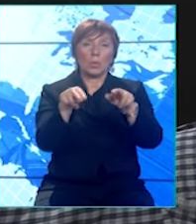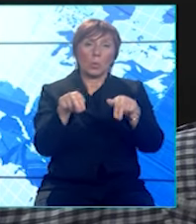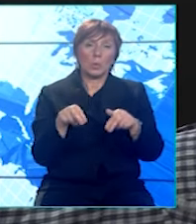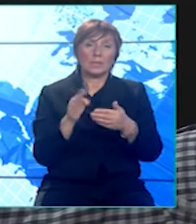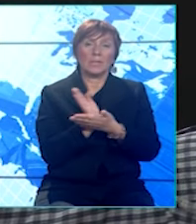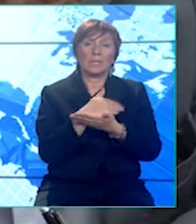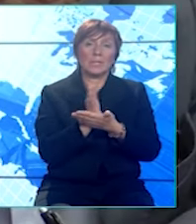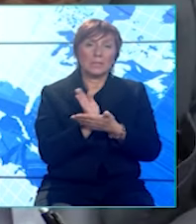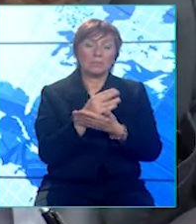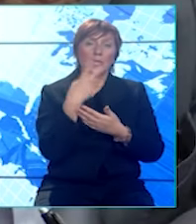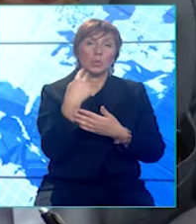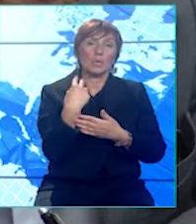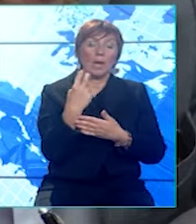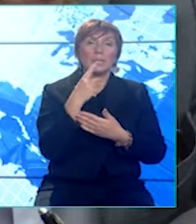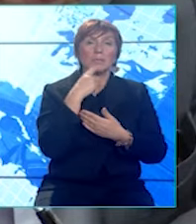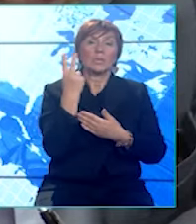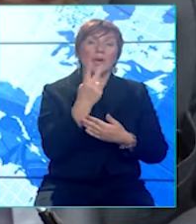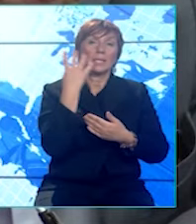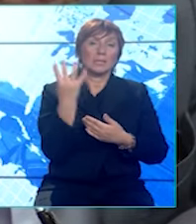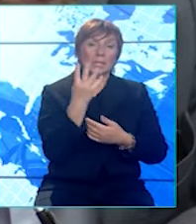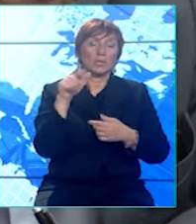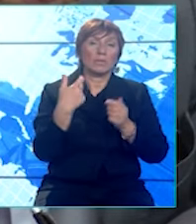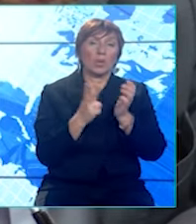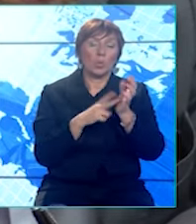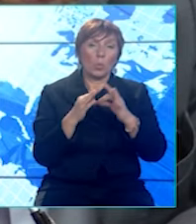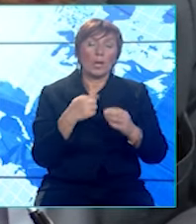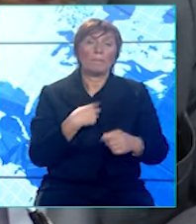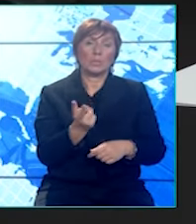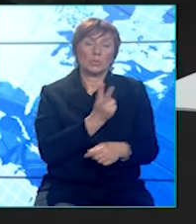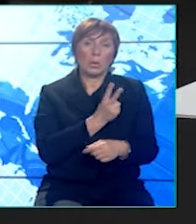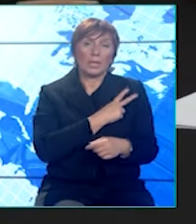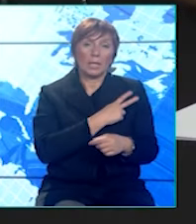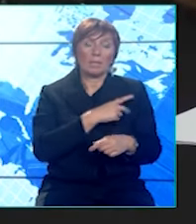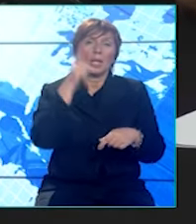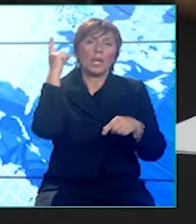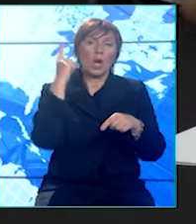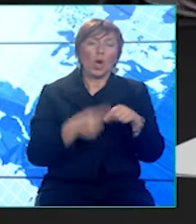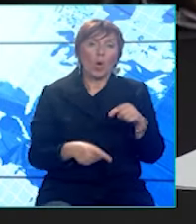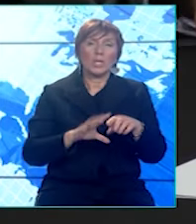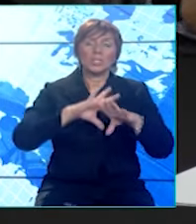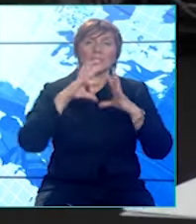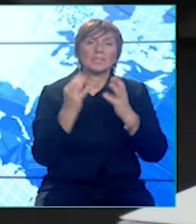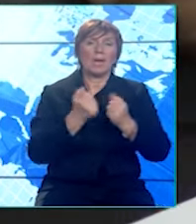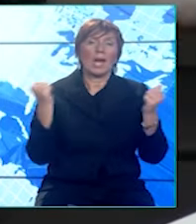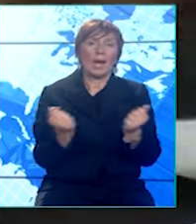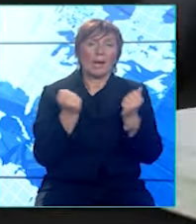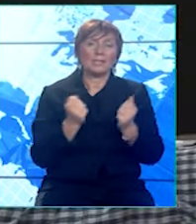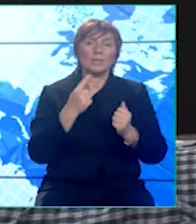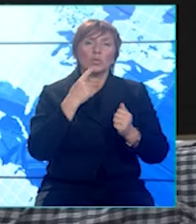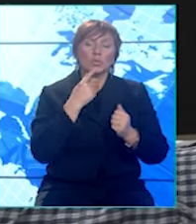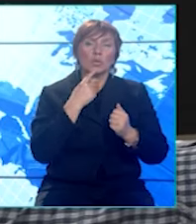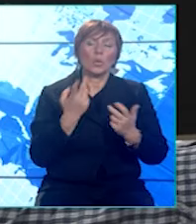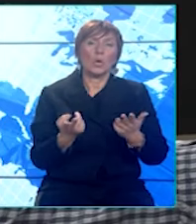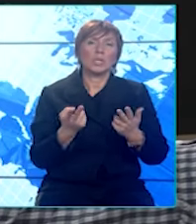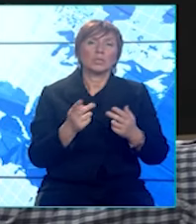između 20. i 24. juna, imat ćemo konačno sve one aktivnosti koje su